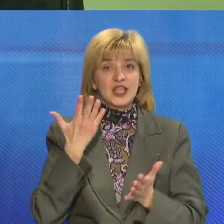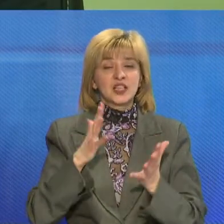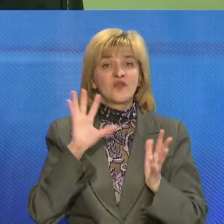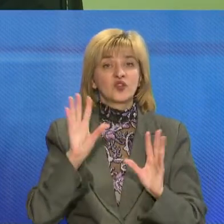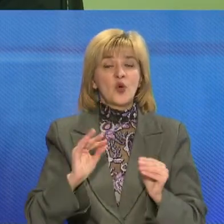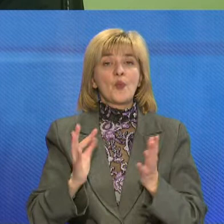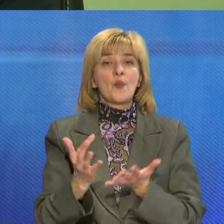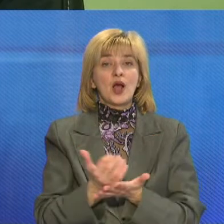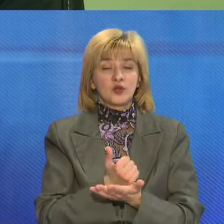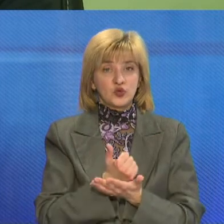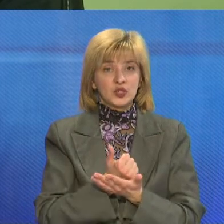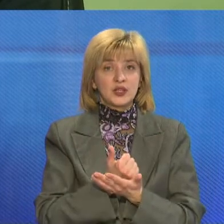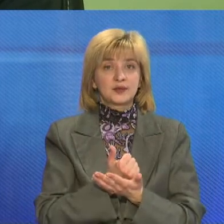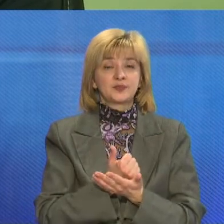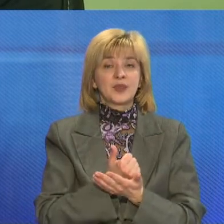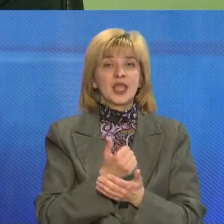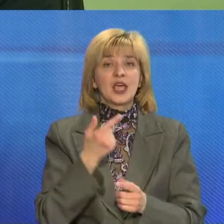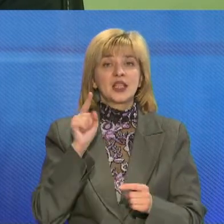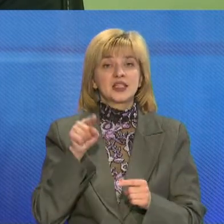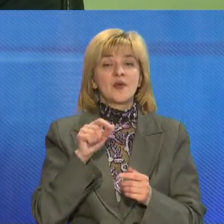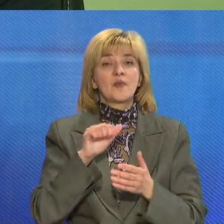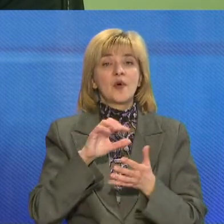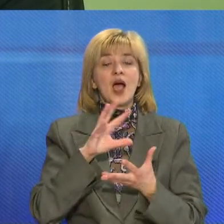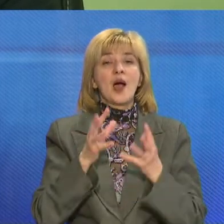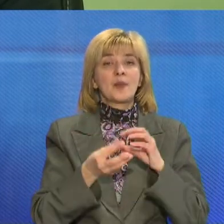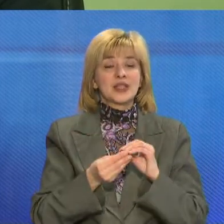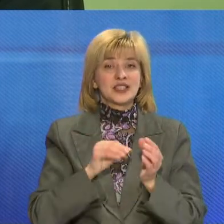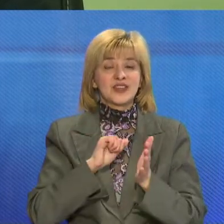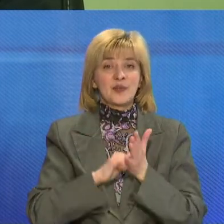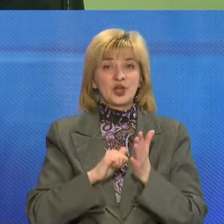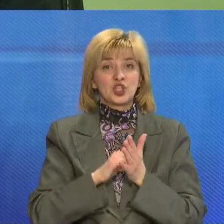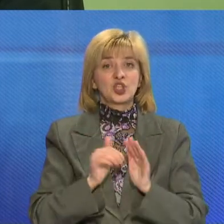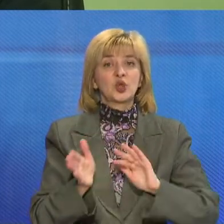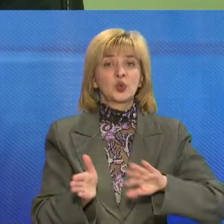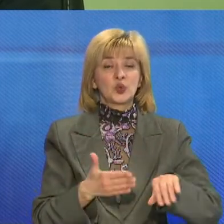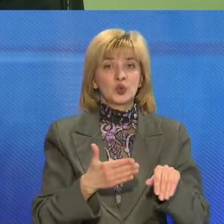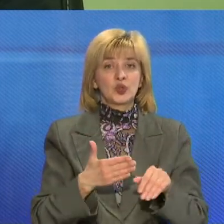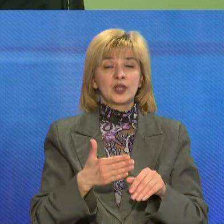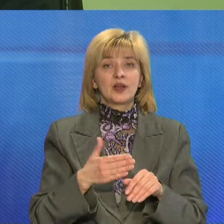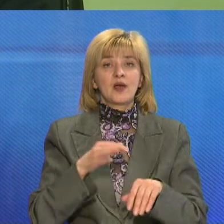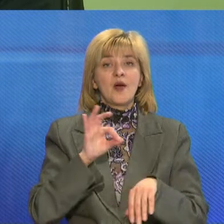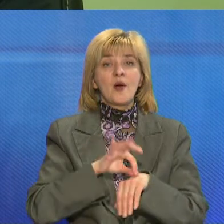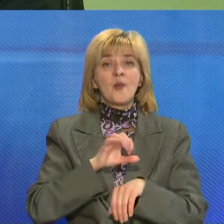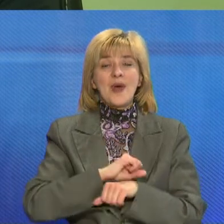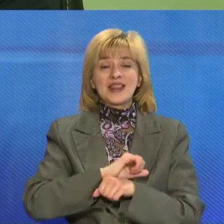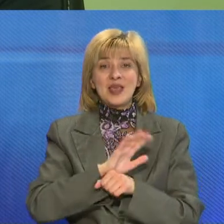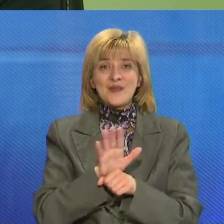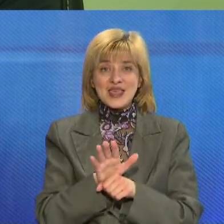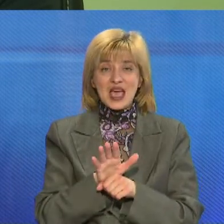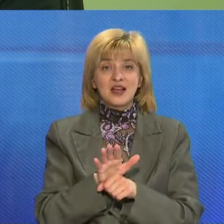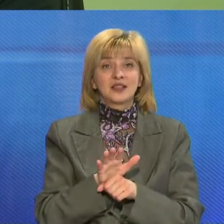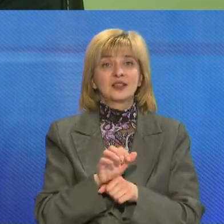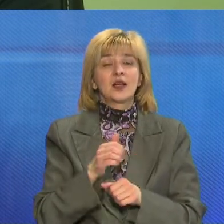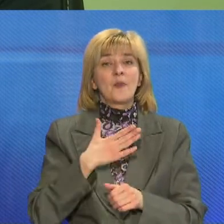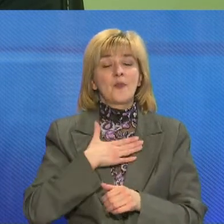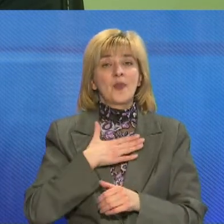получится, я имею в виду, те объективные причины уйдут, пандемия, то в будущем